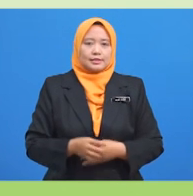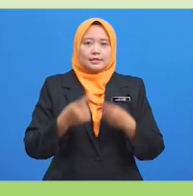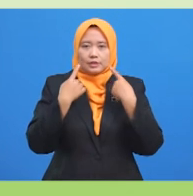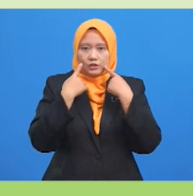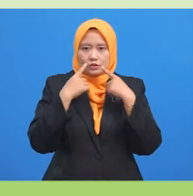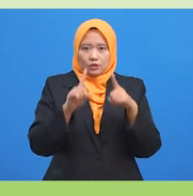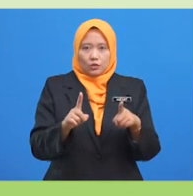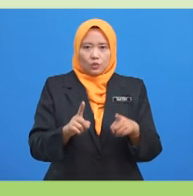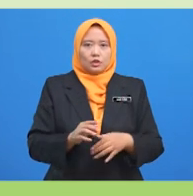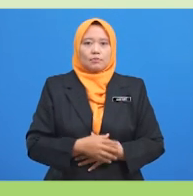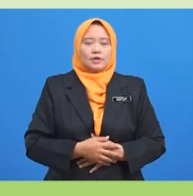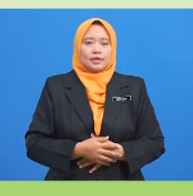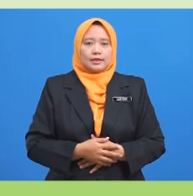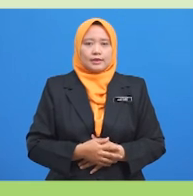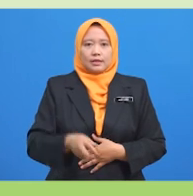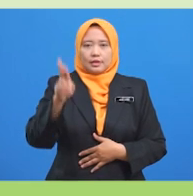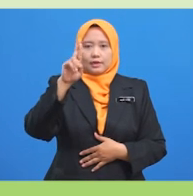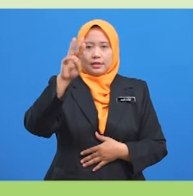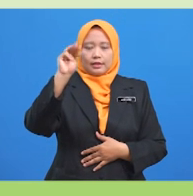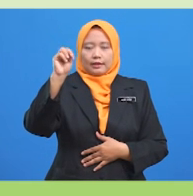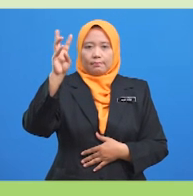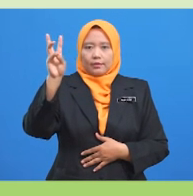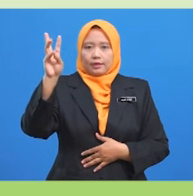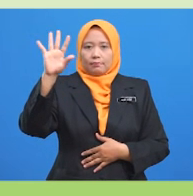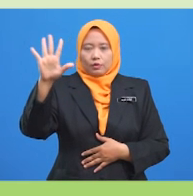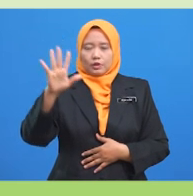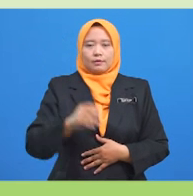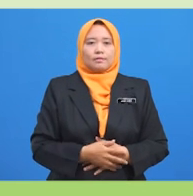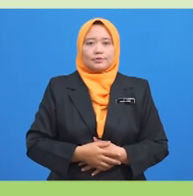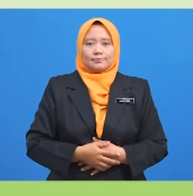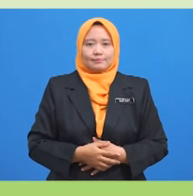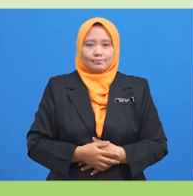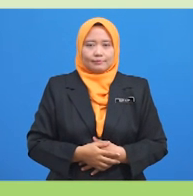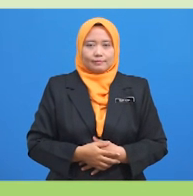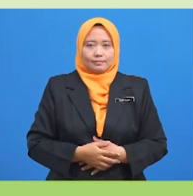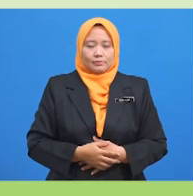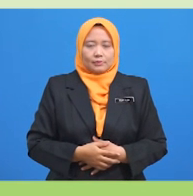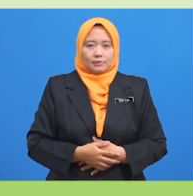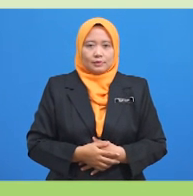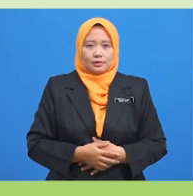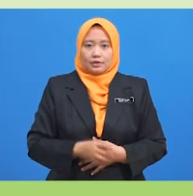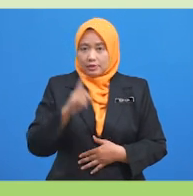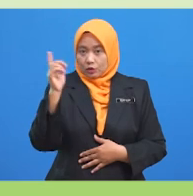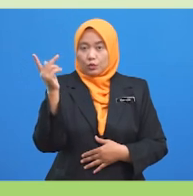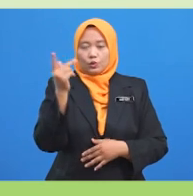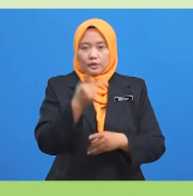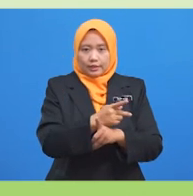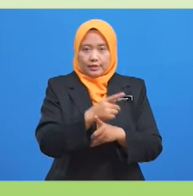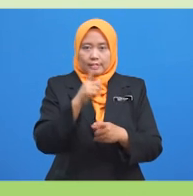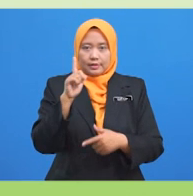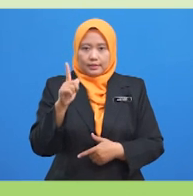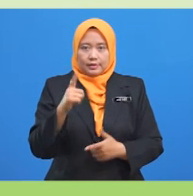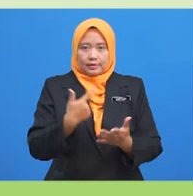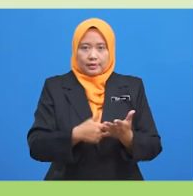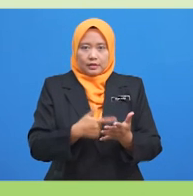Jawapan bagi kos purata ialah RM65 seunit. Kita cuba sekali lagi. Jumlah kos